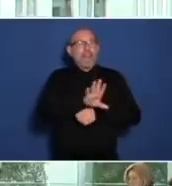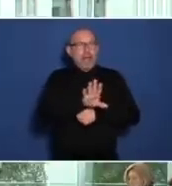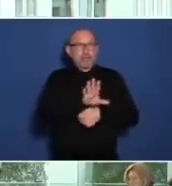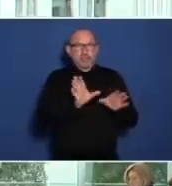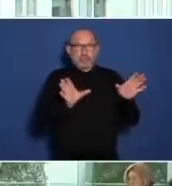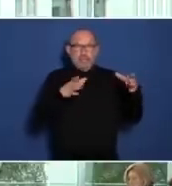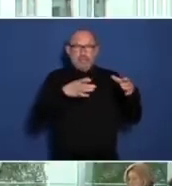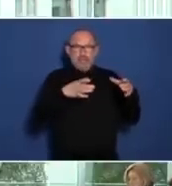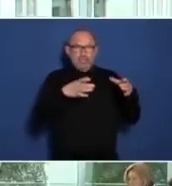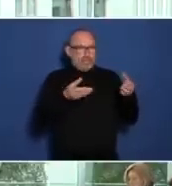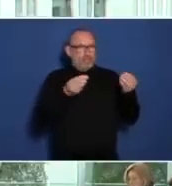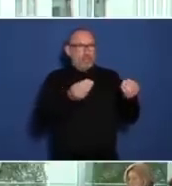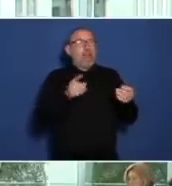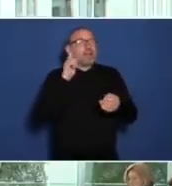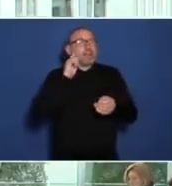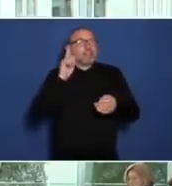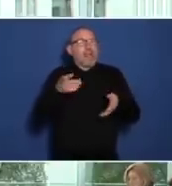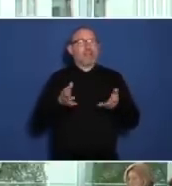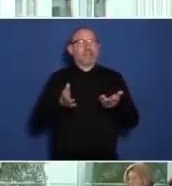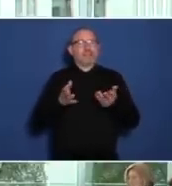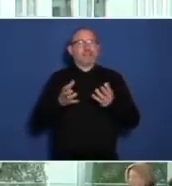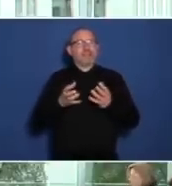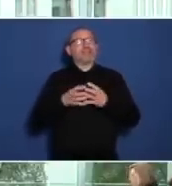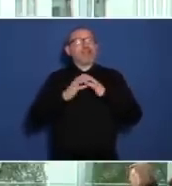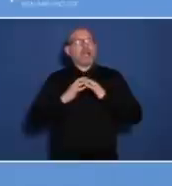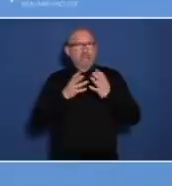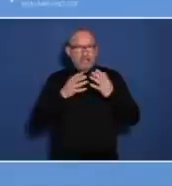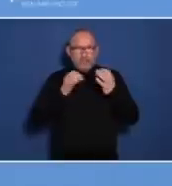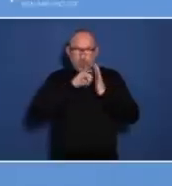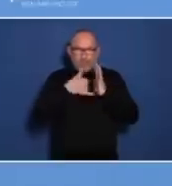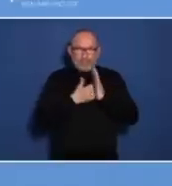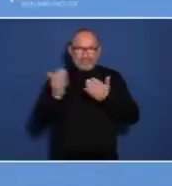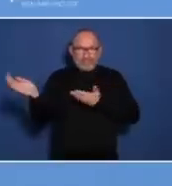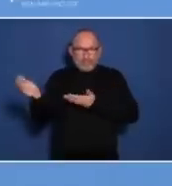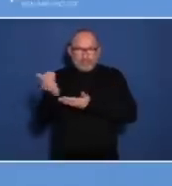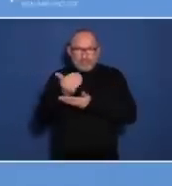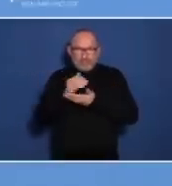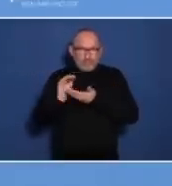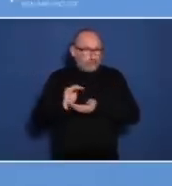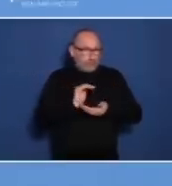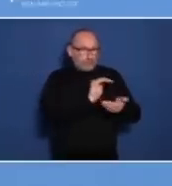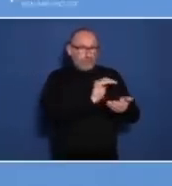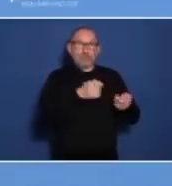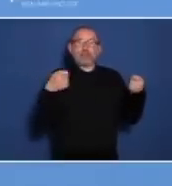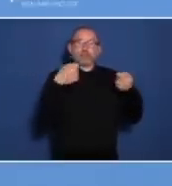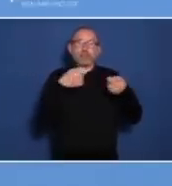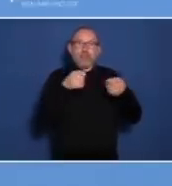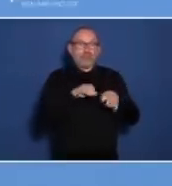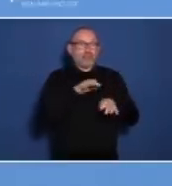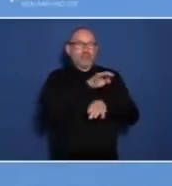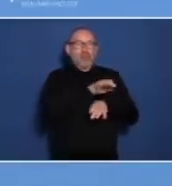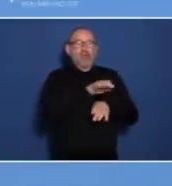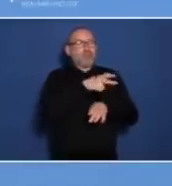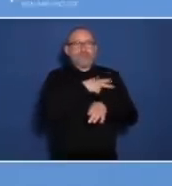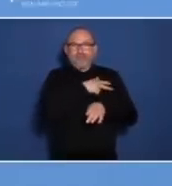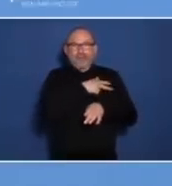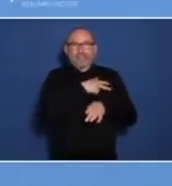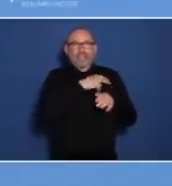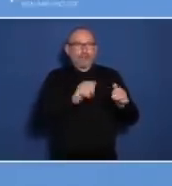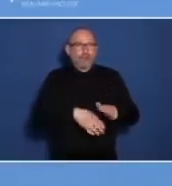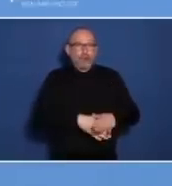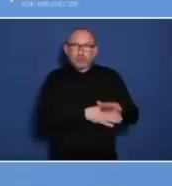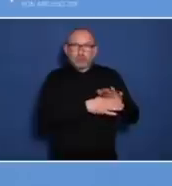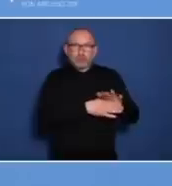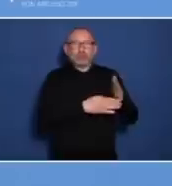für scheinbar karitative Projekte gesammelt. Diese Spenden dienten allerdings als finanzielle Unterstützung